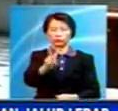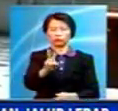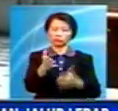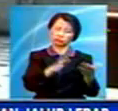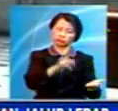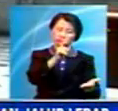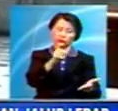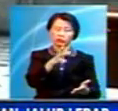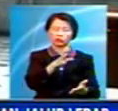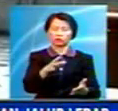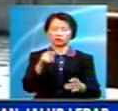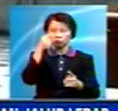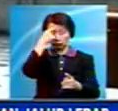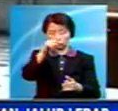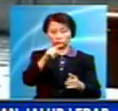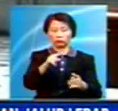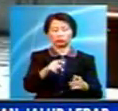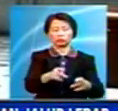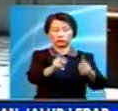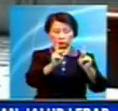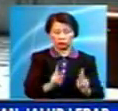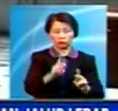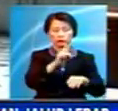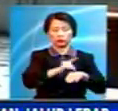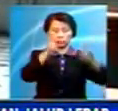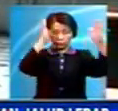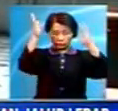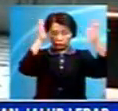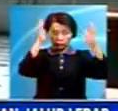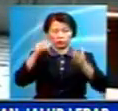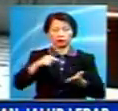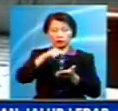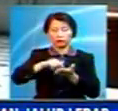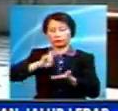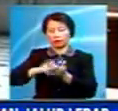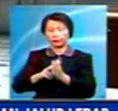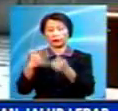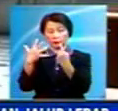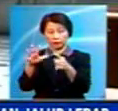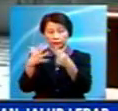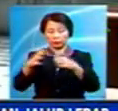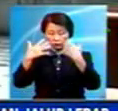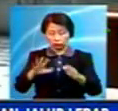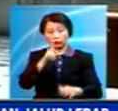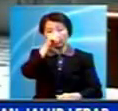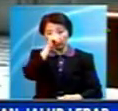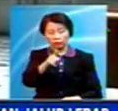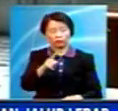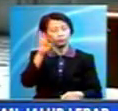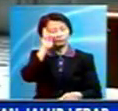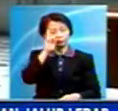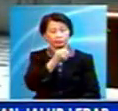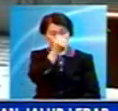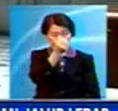mayat dan jenazah untuk disemadikan di Malaysia. Ini bermakna 15 yang sudah pasti seperti yang